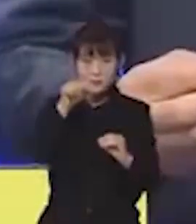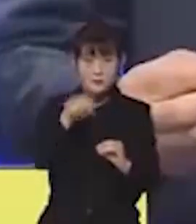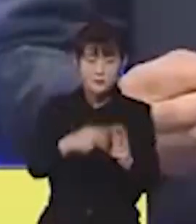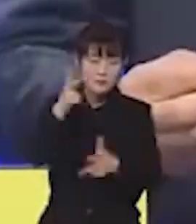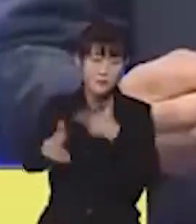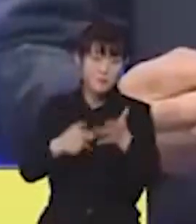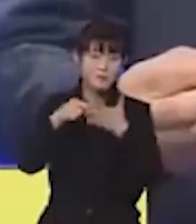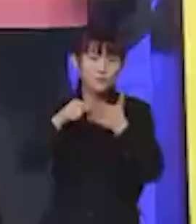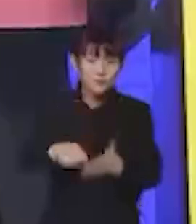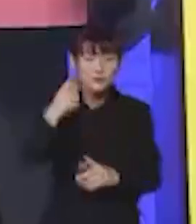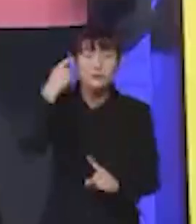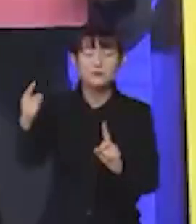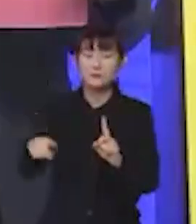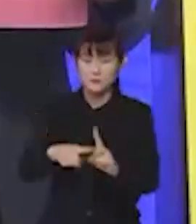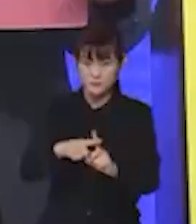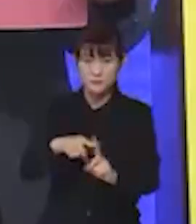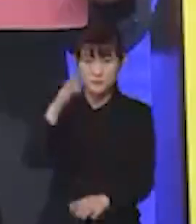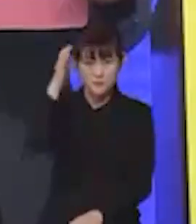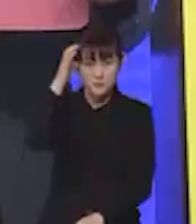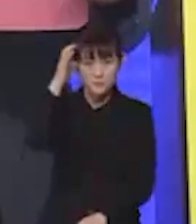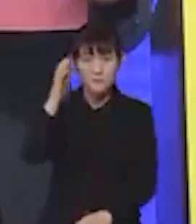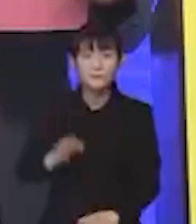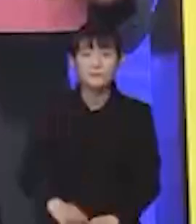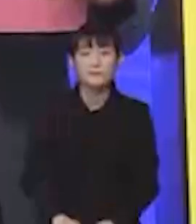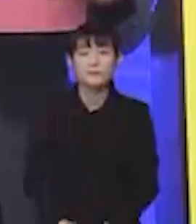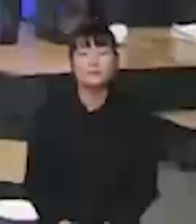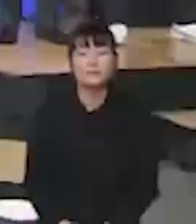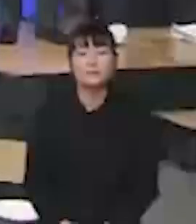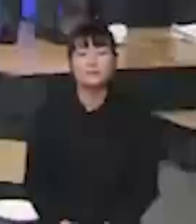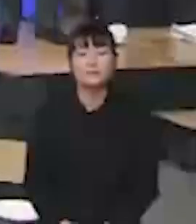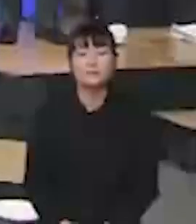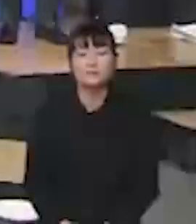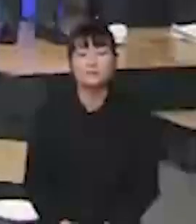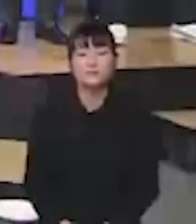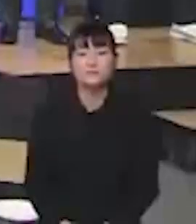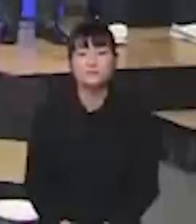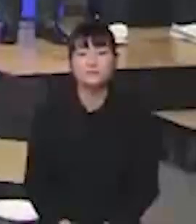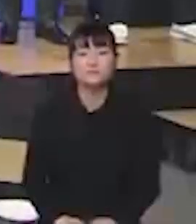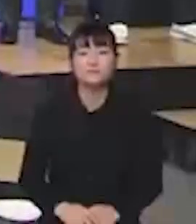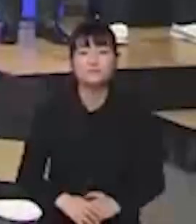사업 추진에 긍정적으로 작용할 것으로 기대됩니다. KBC 이동근입니다.